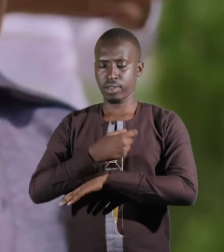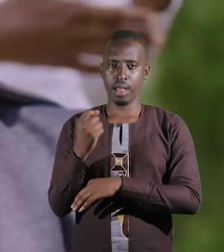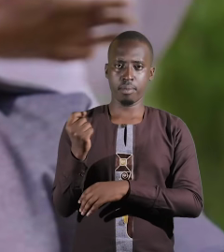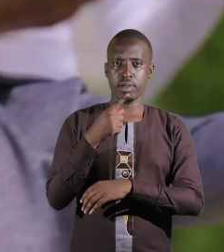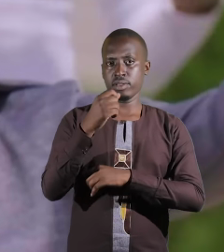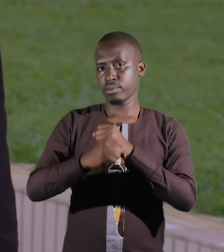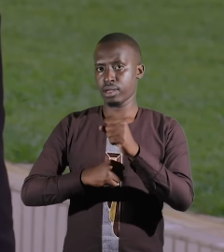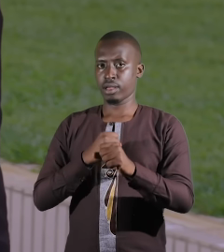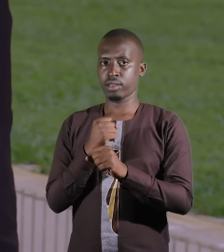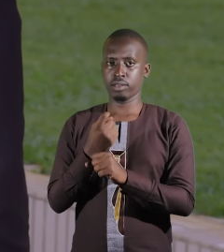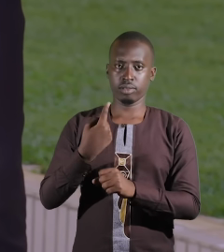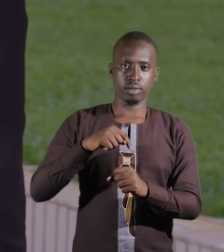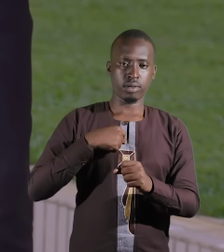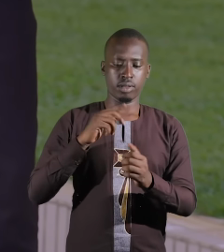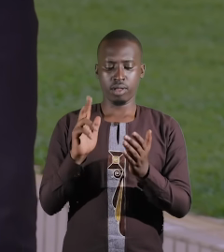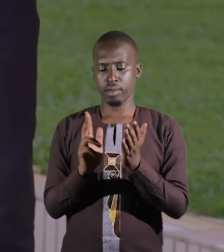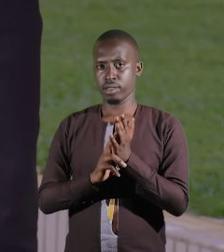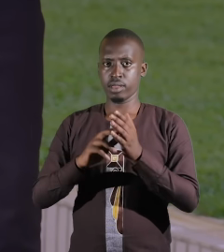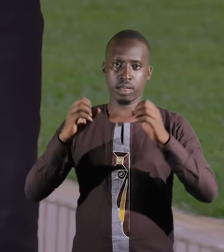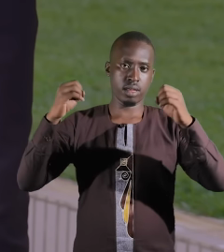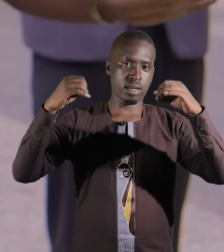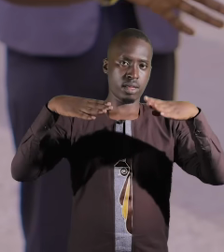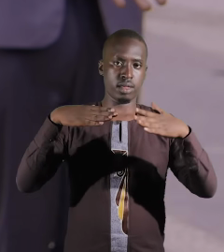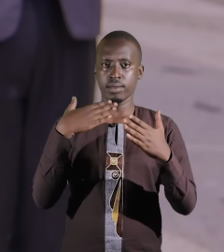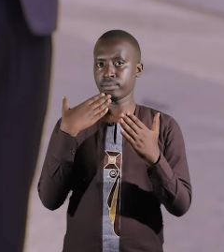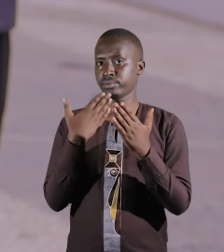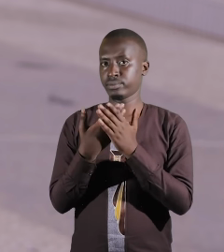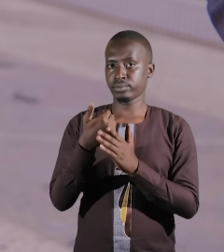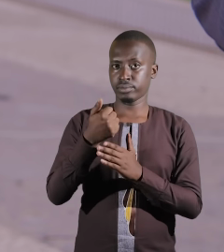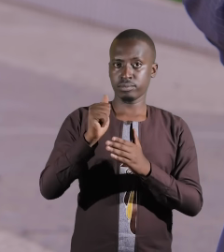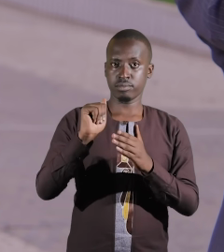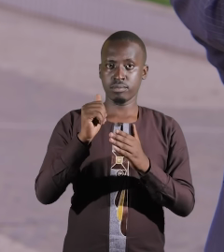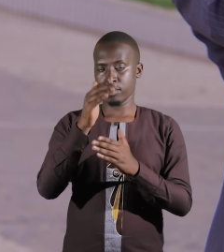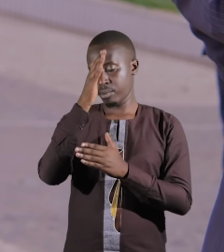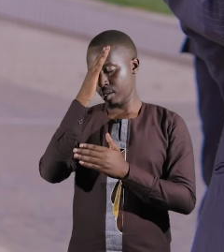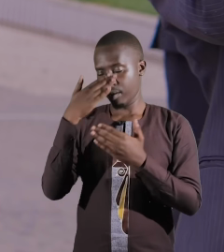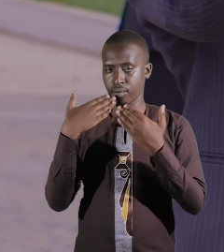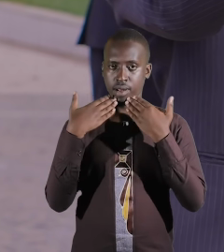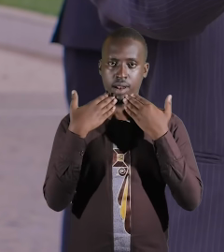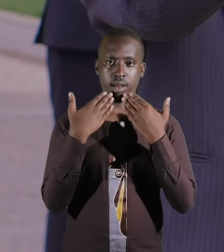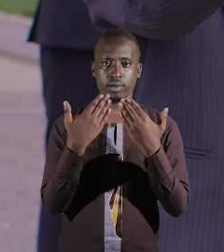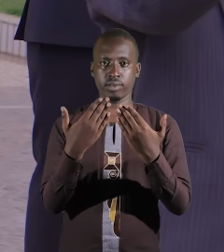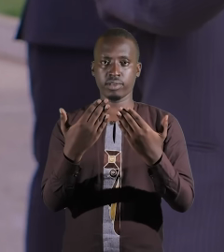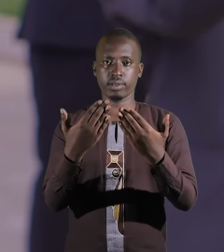amezi n'imyaka reka duhamye iyo neza mu ruhame papa warakoze.